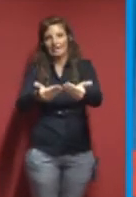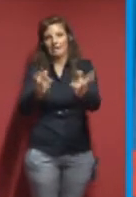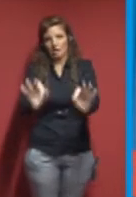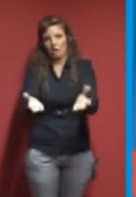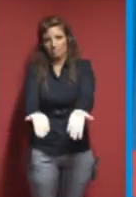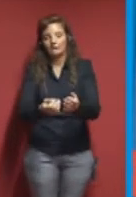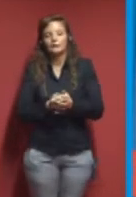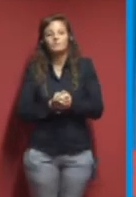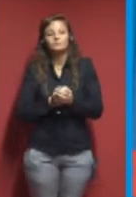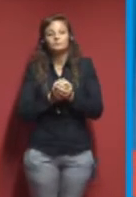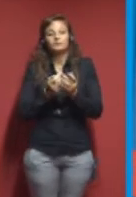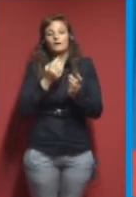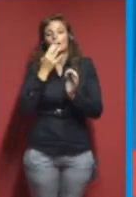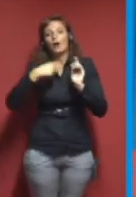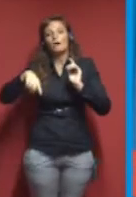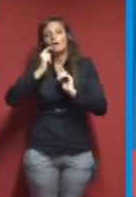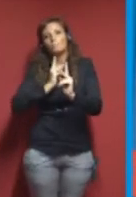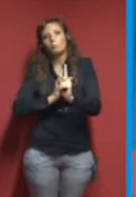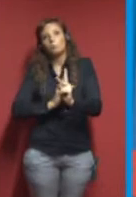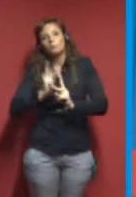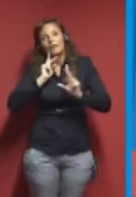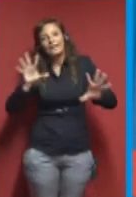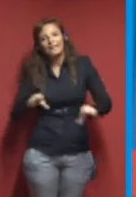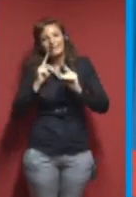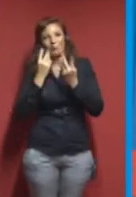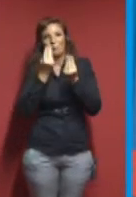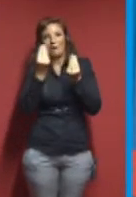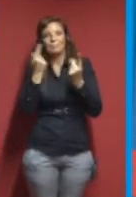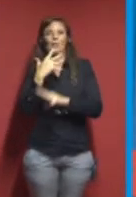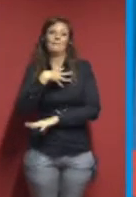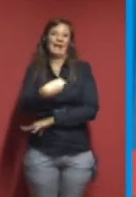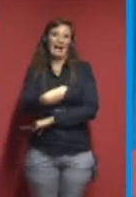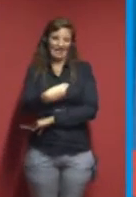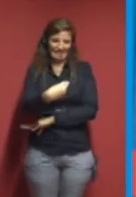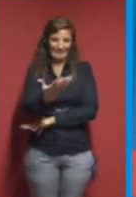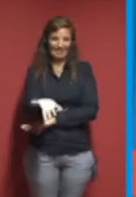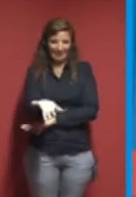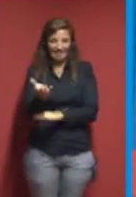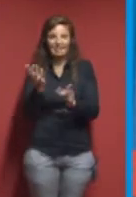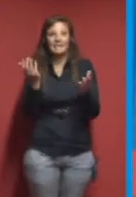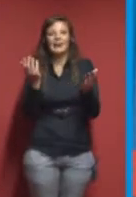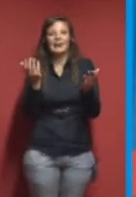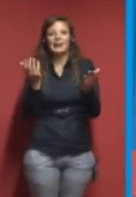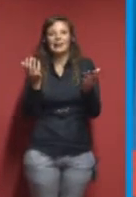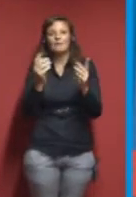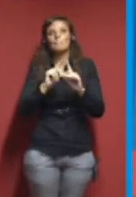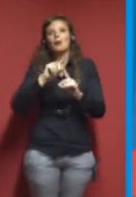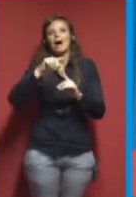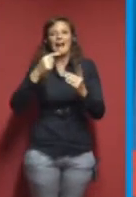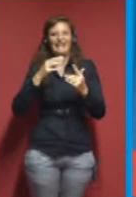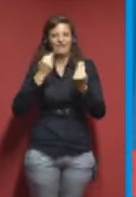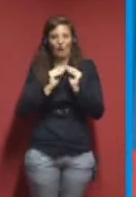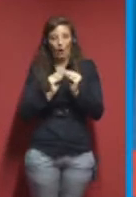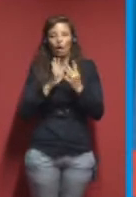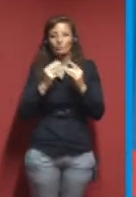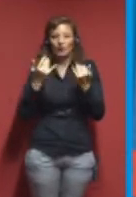allora abbiamo iniziato con le bambole bianche invece abbiamo per esempio bollito il nylon